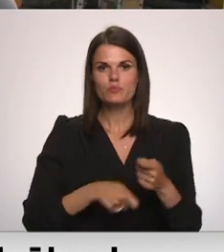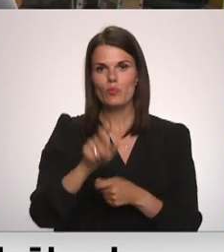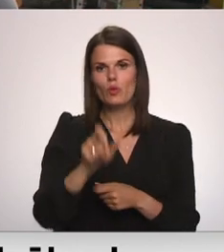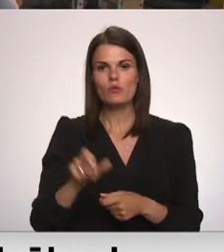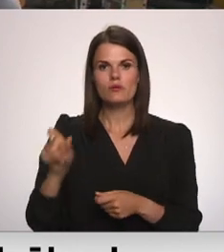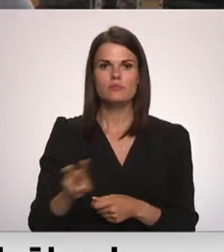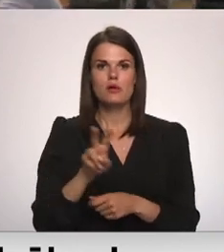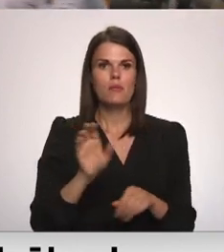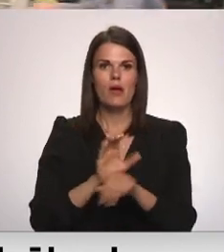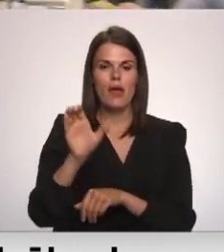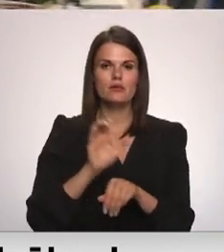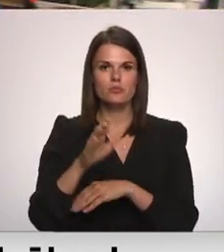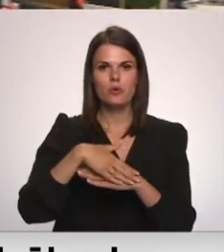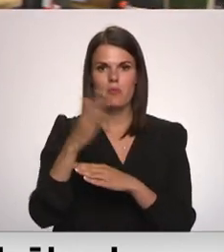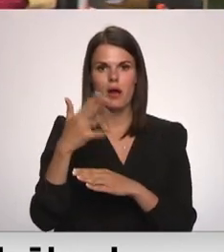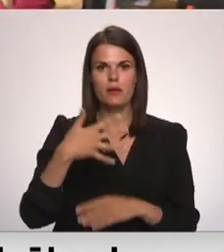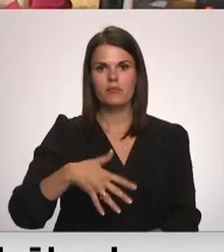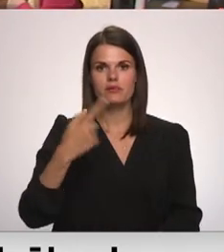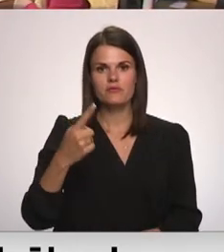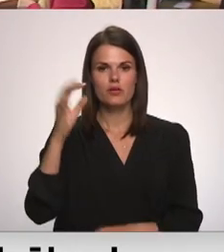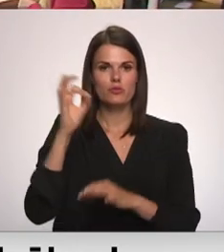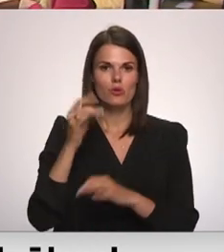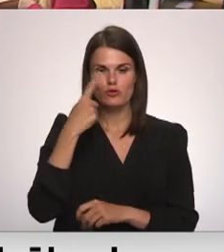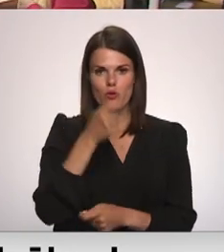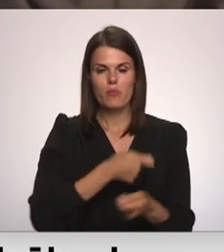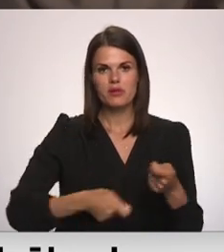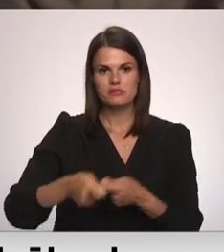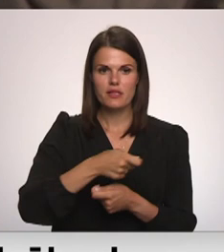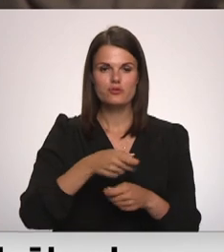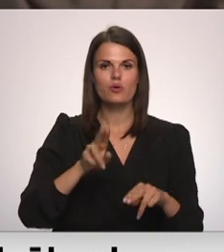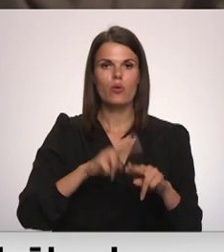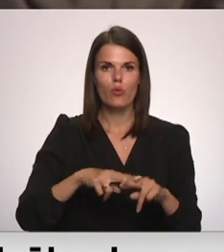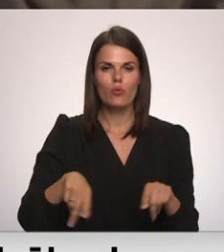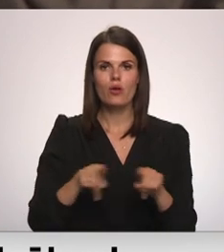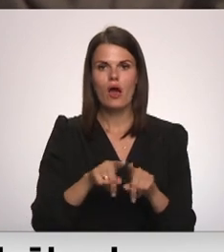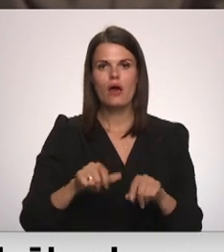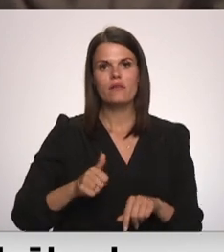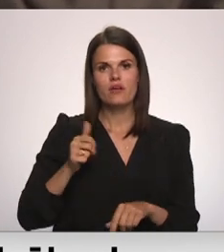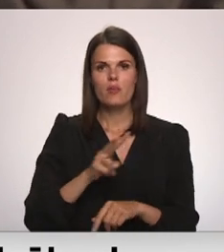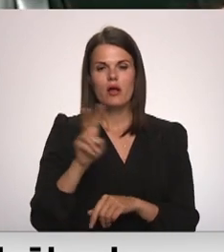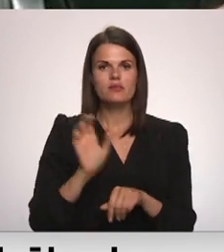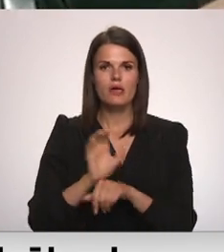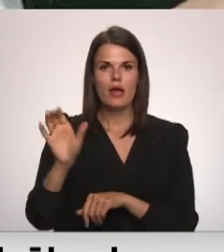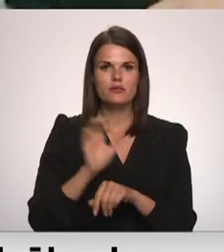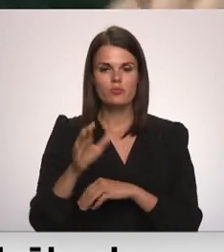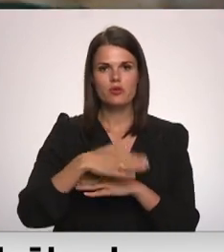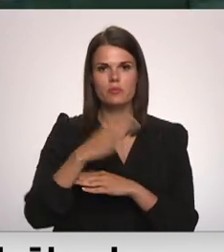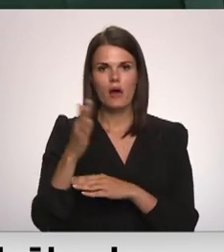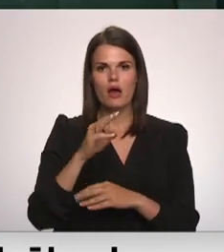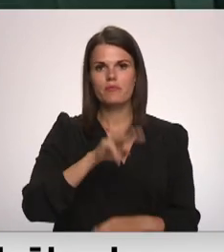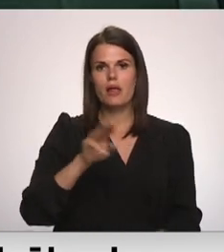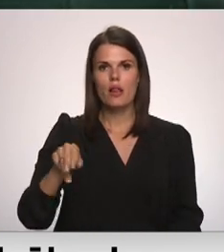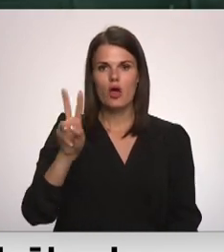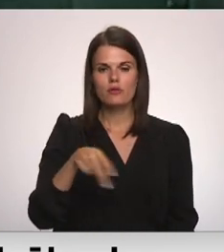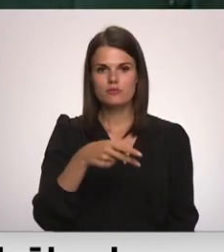kuru eksports pārsniedz 51% no saimnieciskās darbības, kā arī uzņēmumi, kuru eksports pārsniedz 1 000 000 eiro